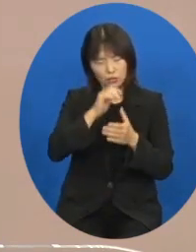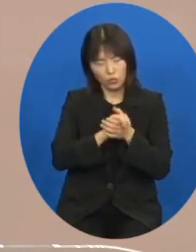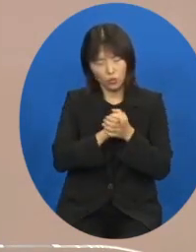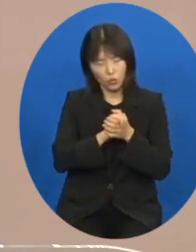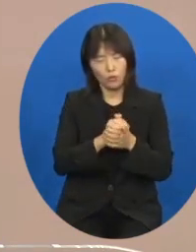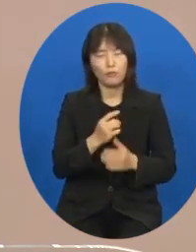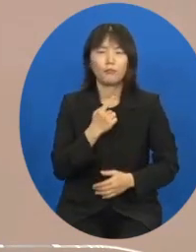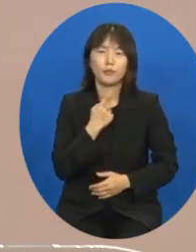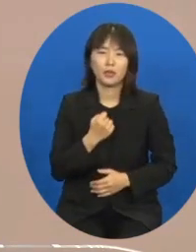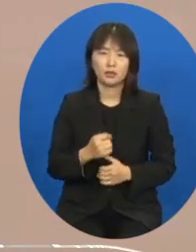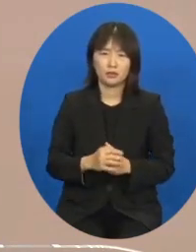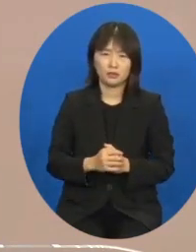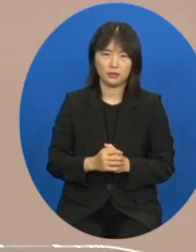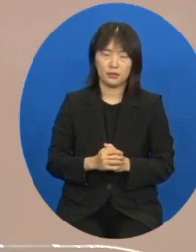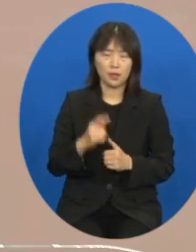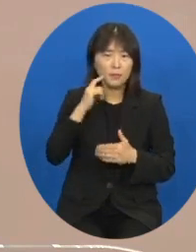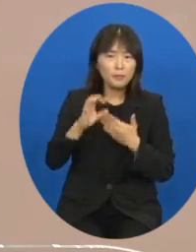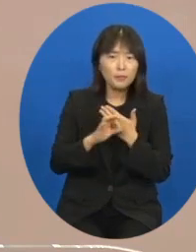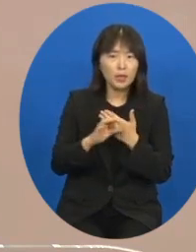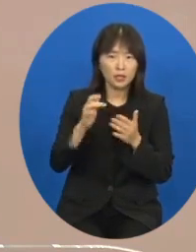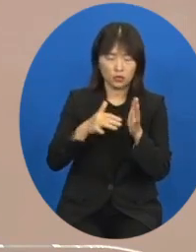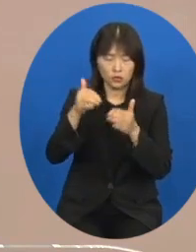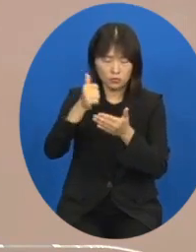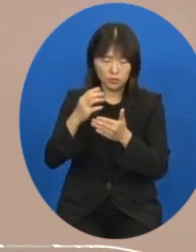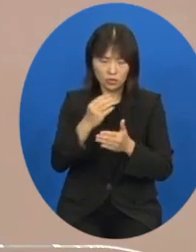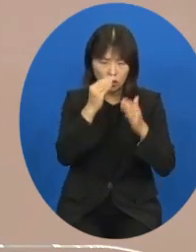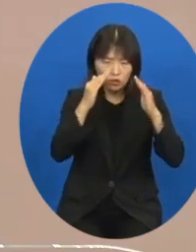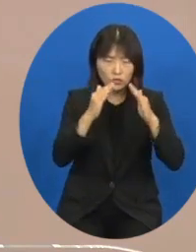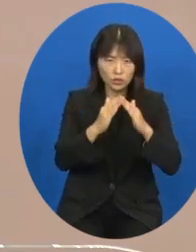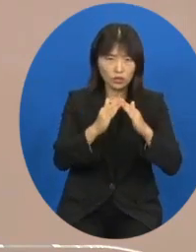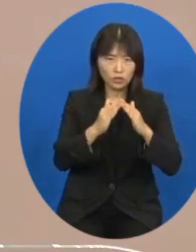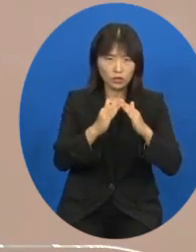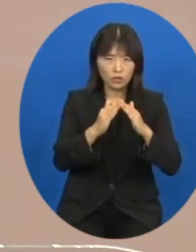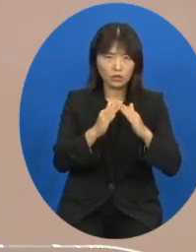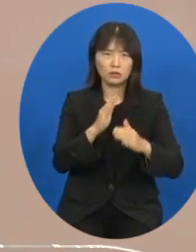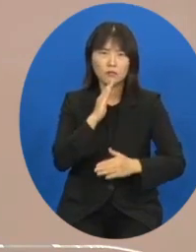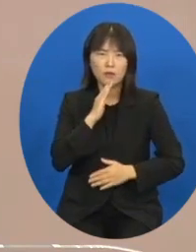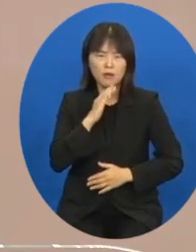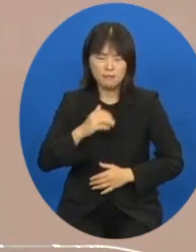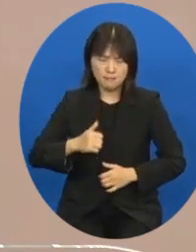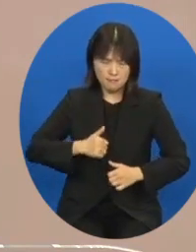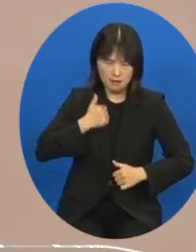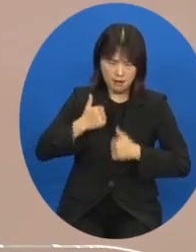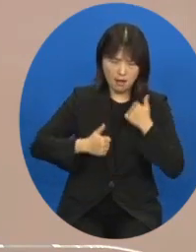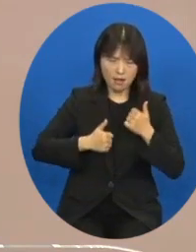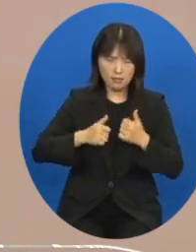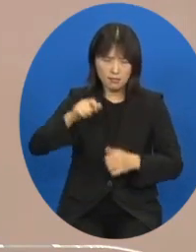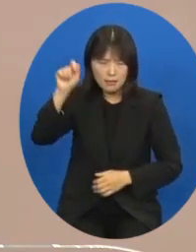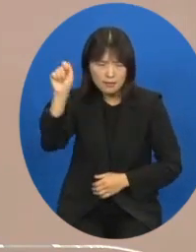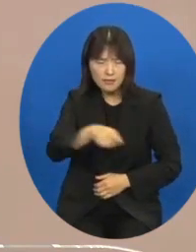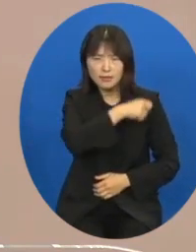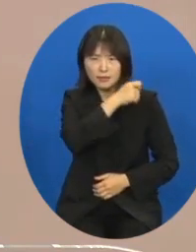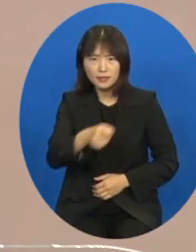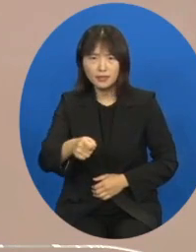가졌습니다. 만약에 예수님께서 성전을 그렇게 정말 진노 가운데 채찍질